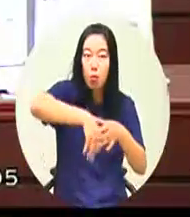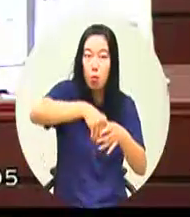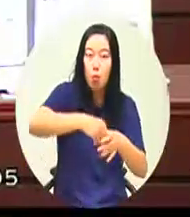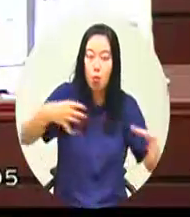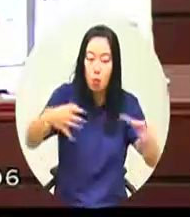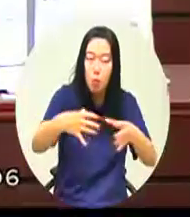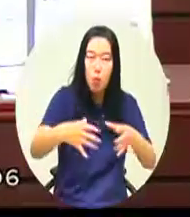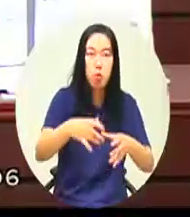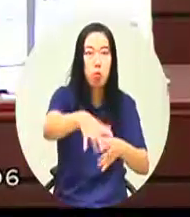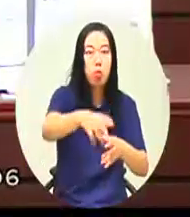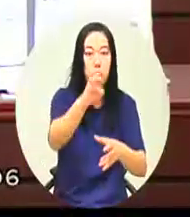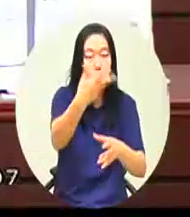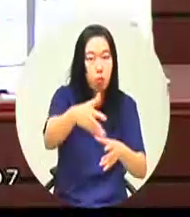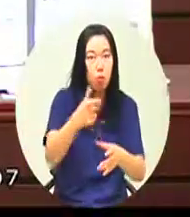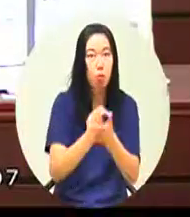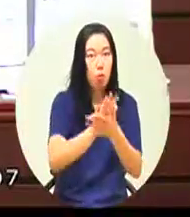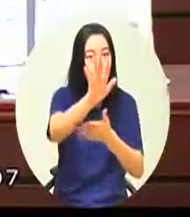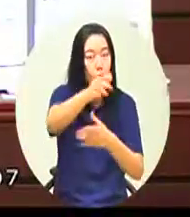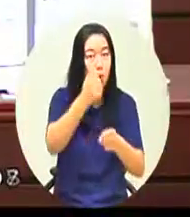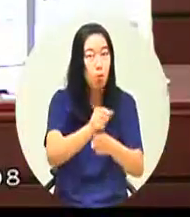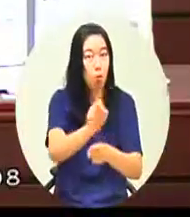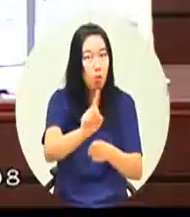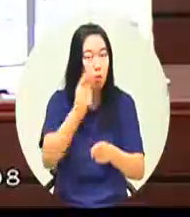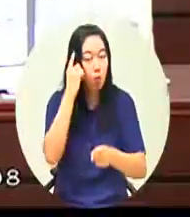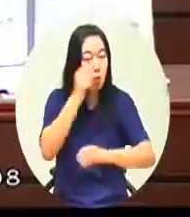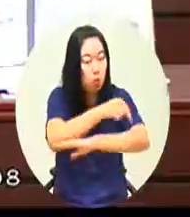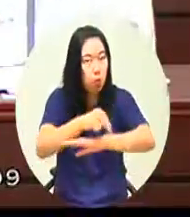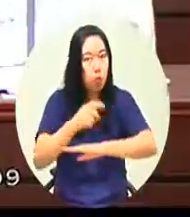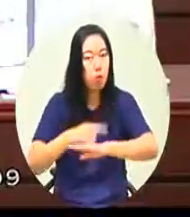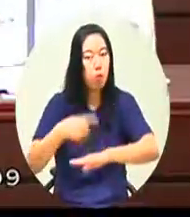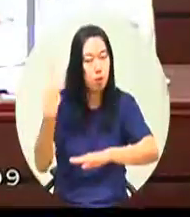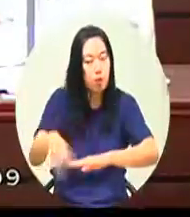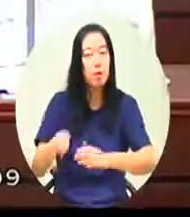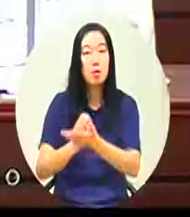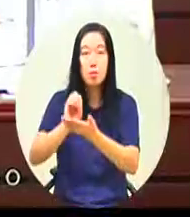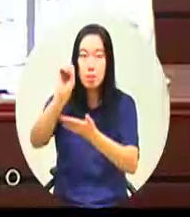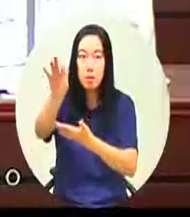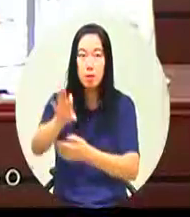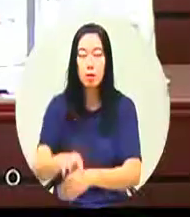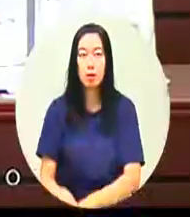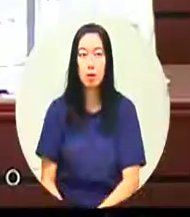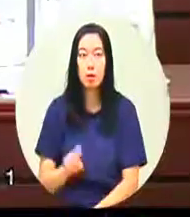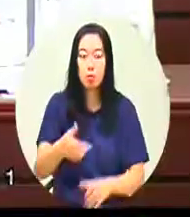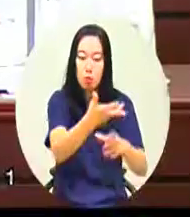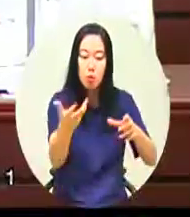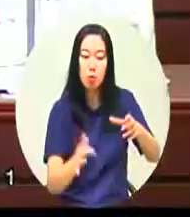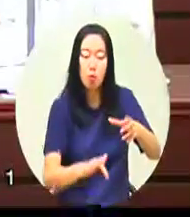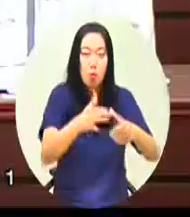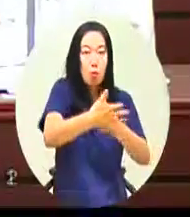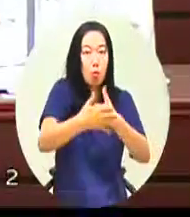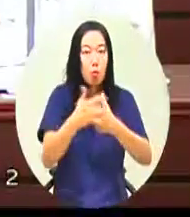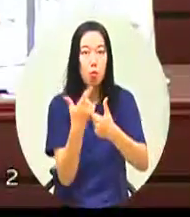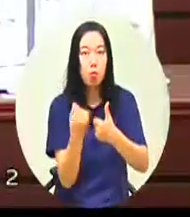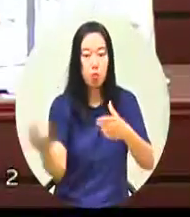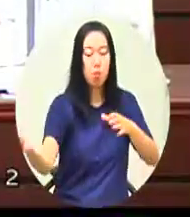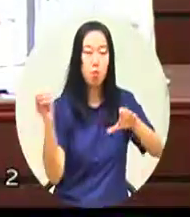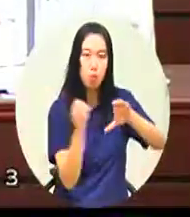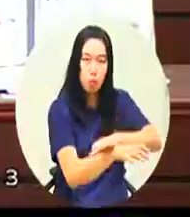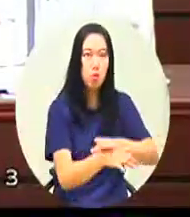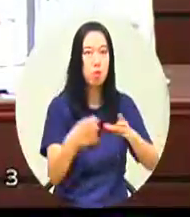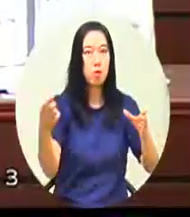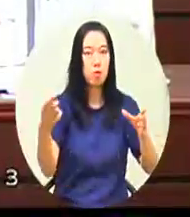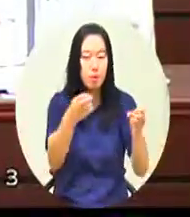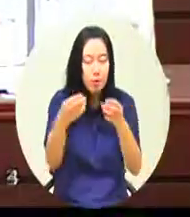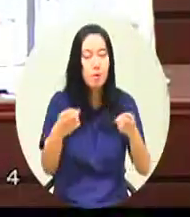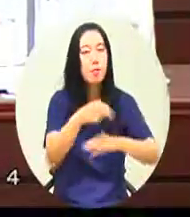的范围，这个部分未来我们会做一个规划跟议员做报告。那自容池的规划也是会并在里面，因为其实那个